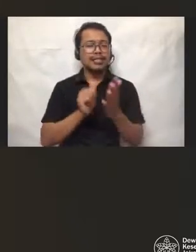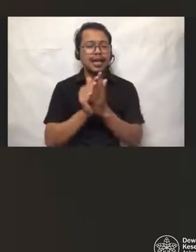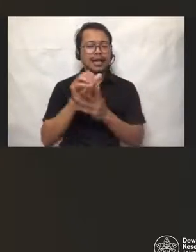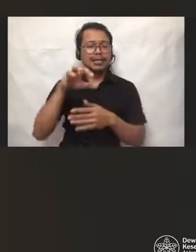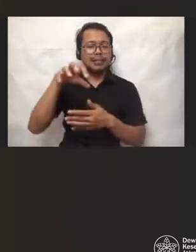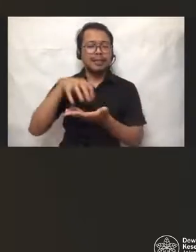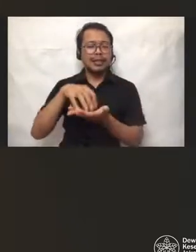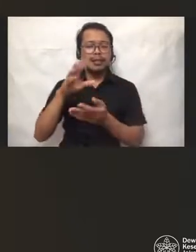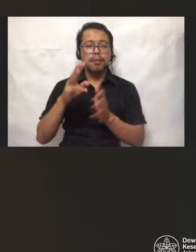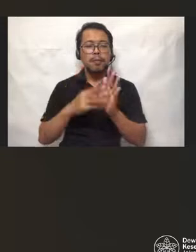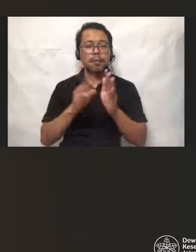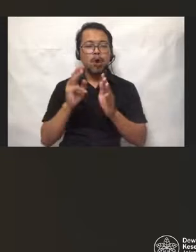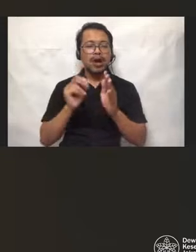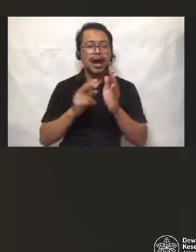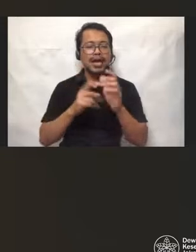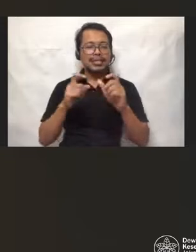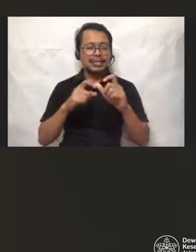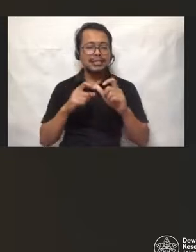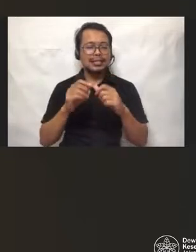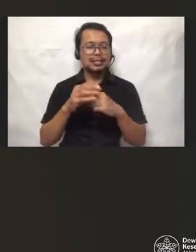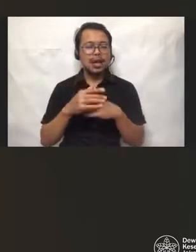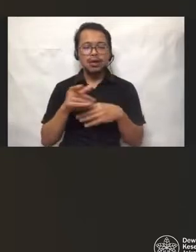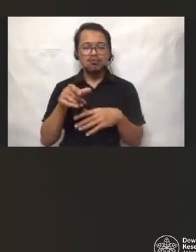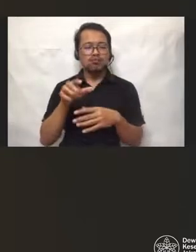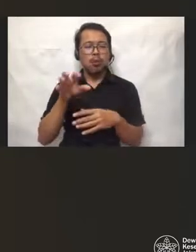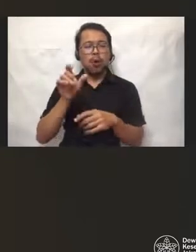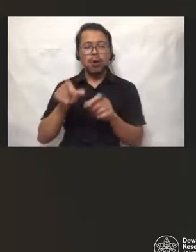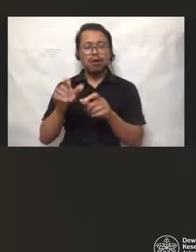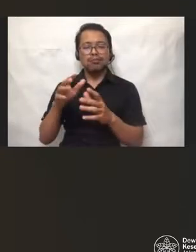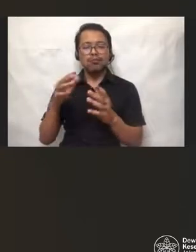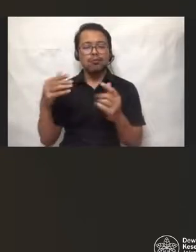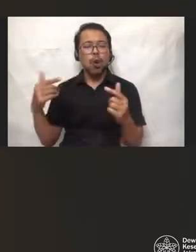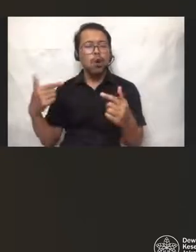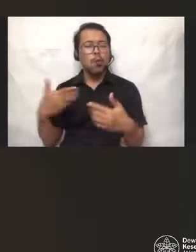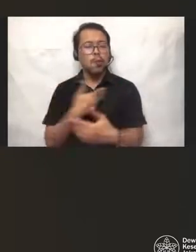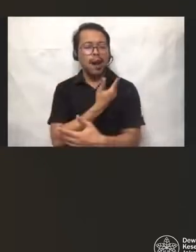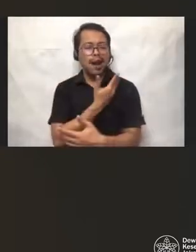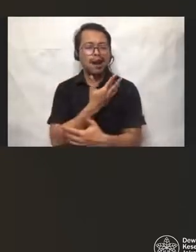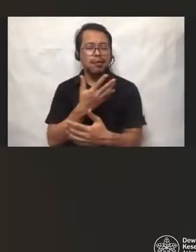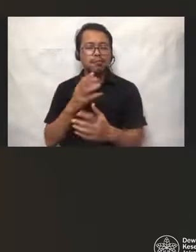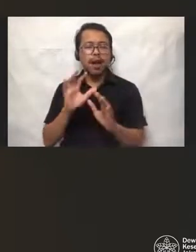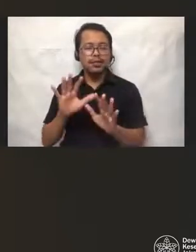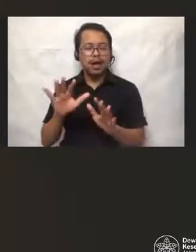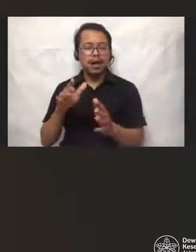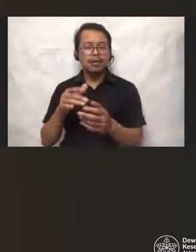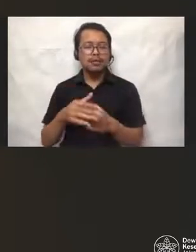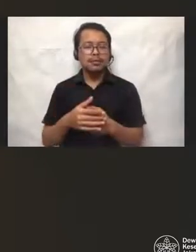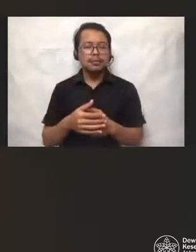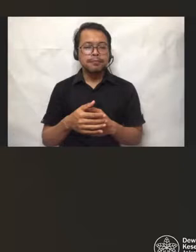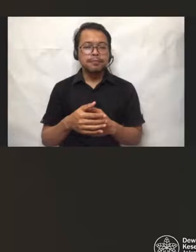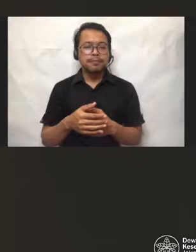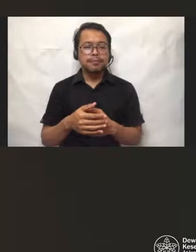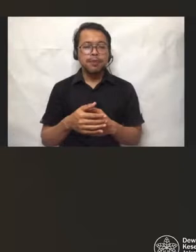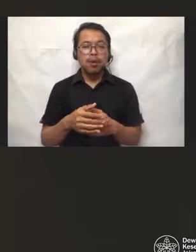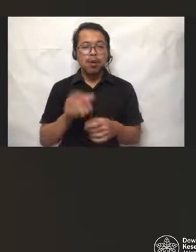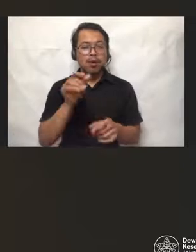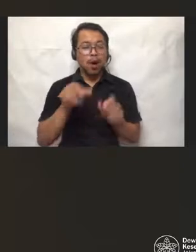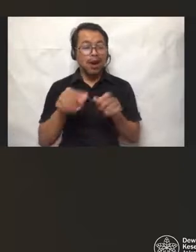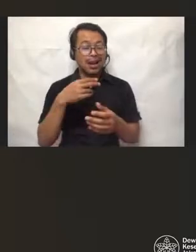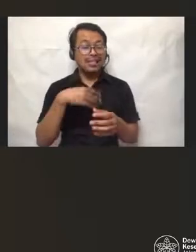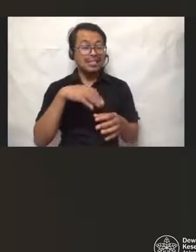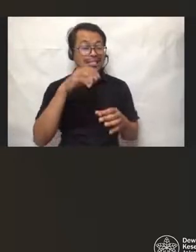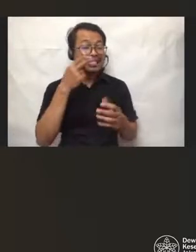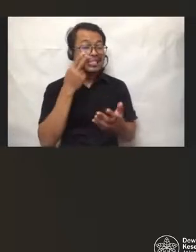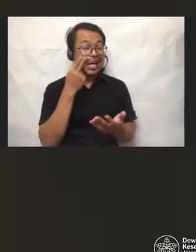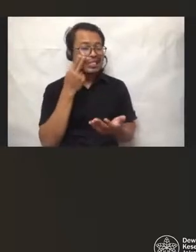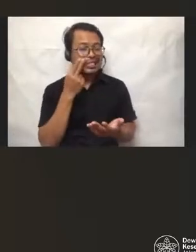Nasional dan mengakibatkan banyak korban luka, termasuk luka berat. Para saksi saat itu mendapatkan